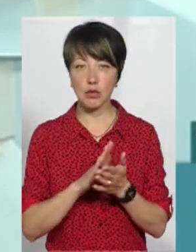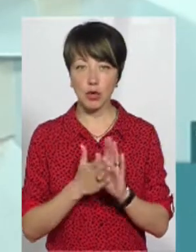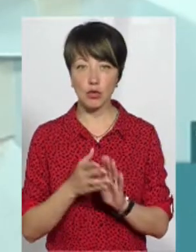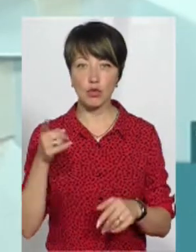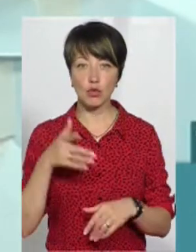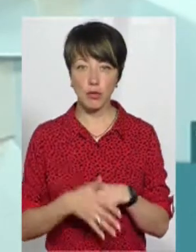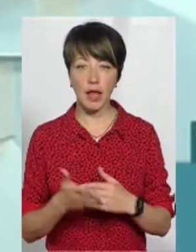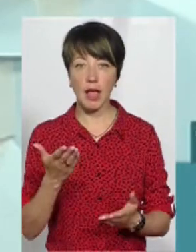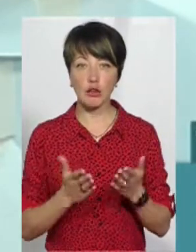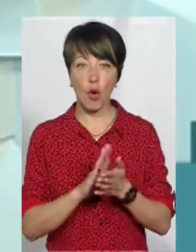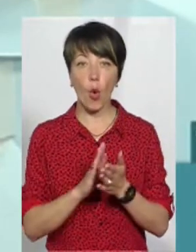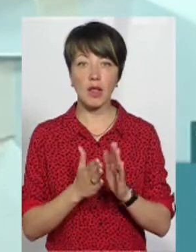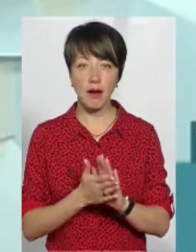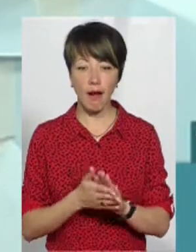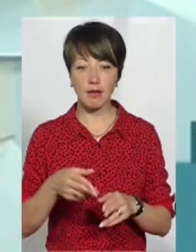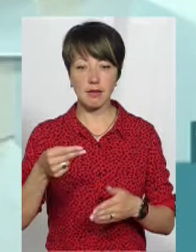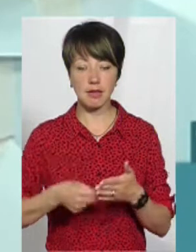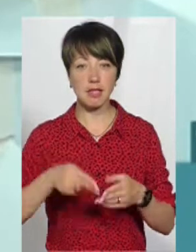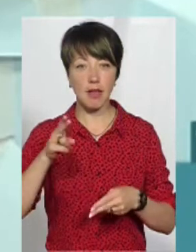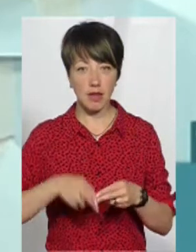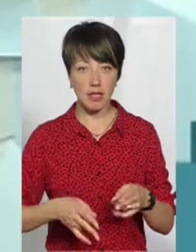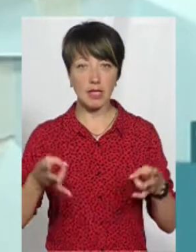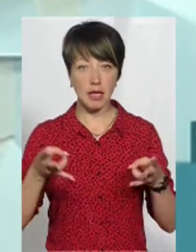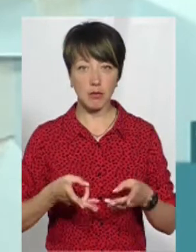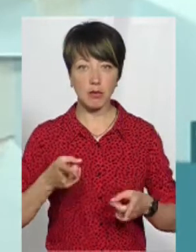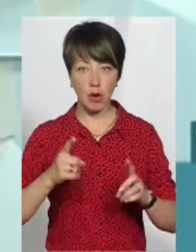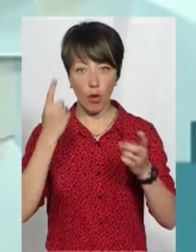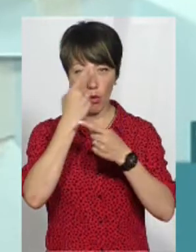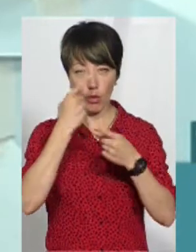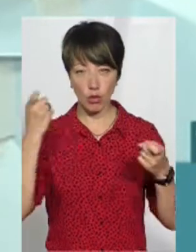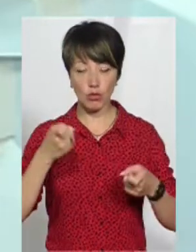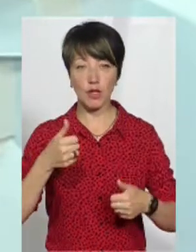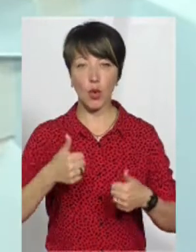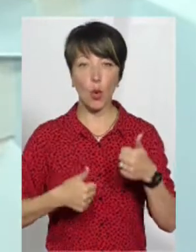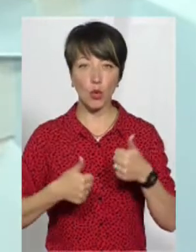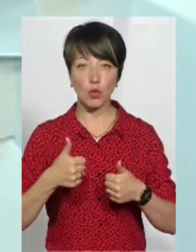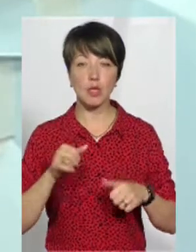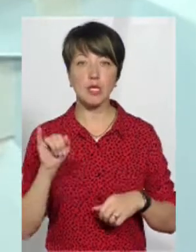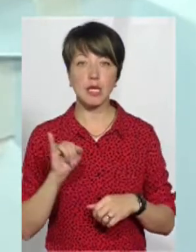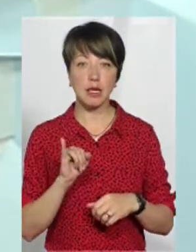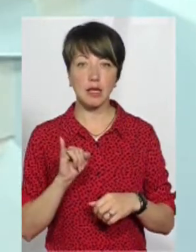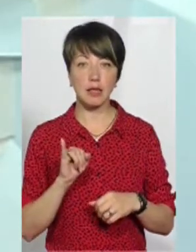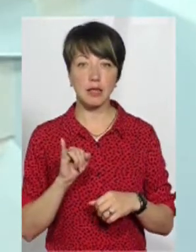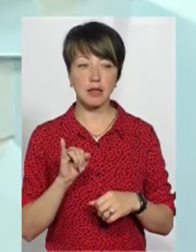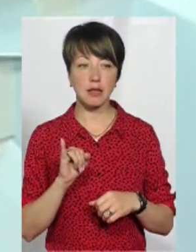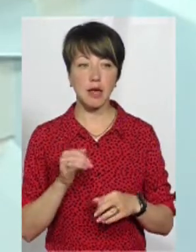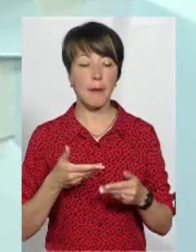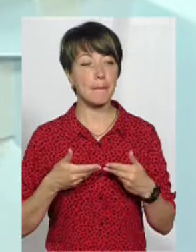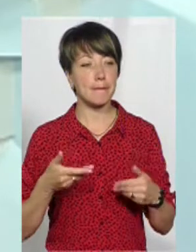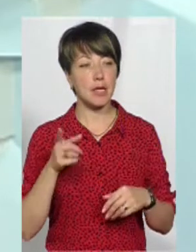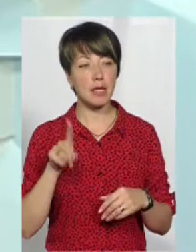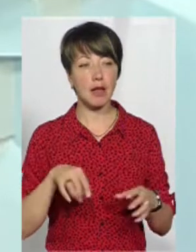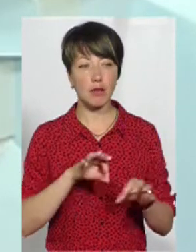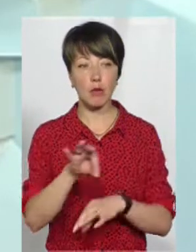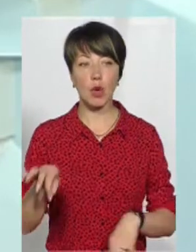Зрозуміло, якщо контракт справді завершується, то треба справді оголошувати конкурс. І ми навіть в